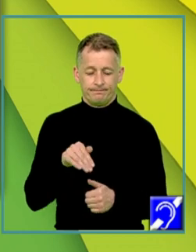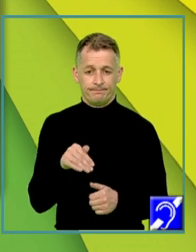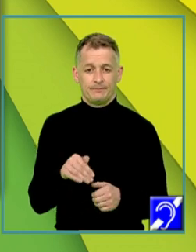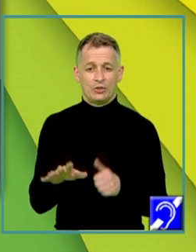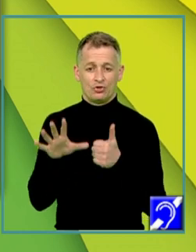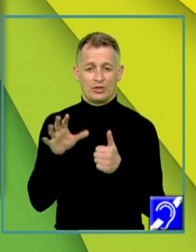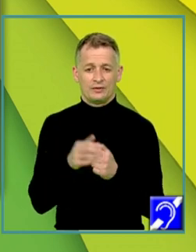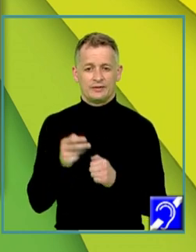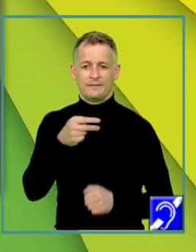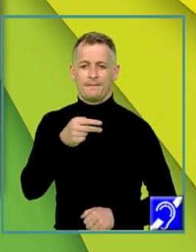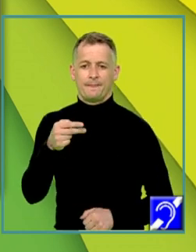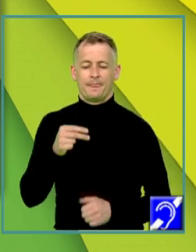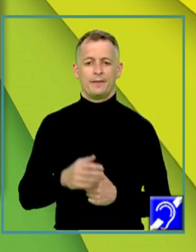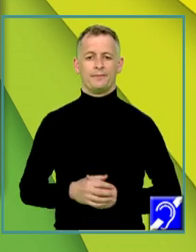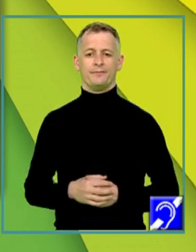6,